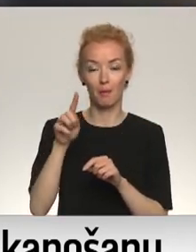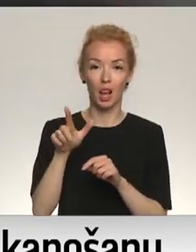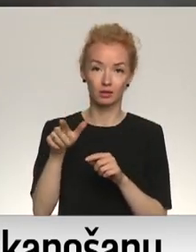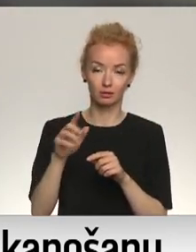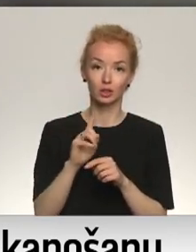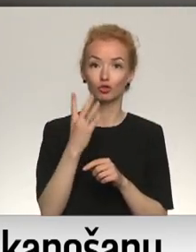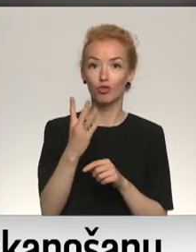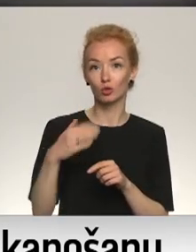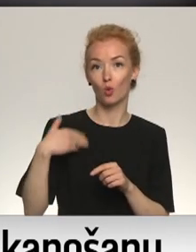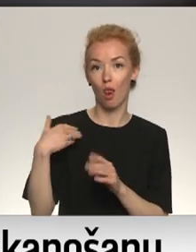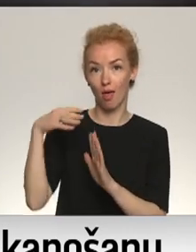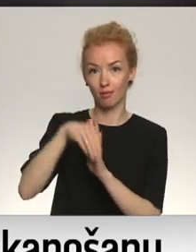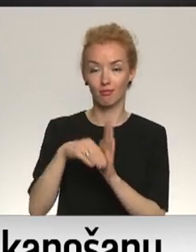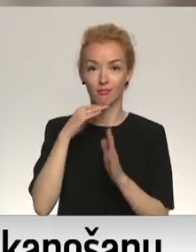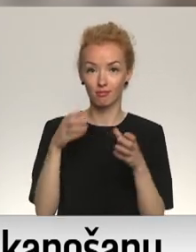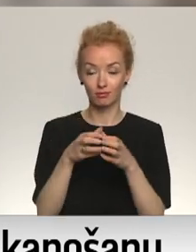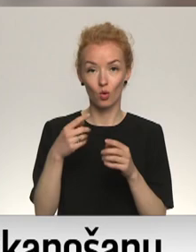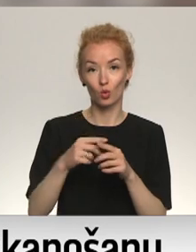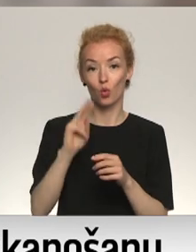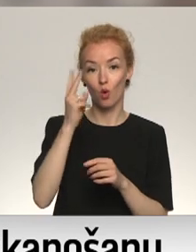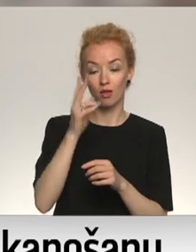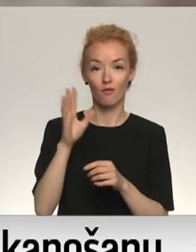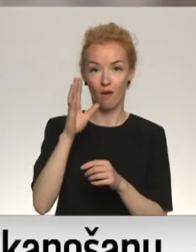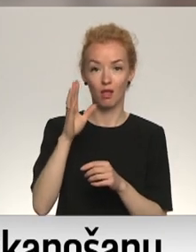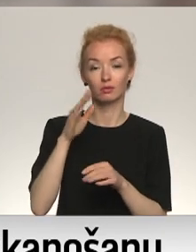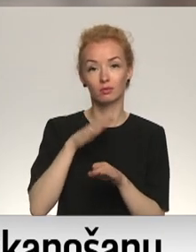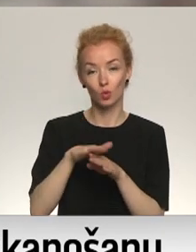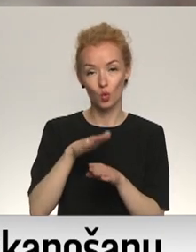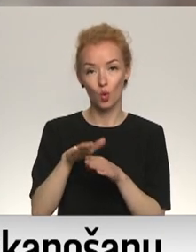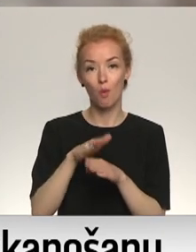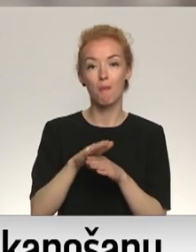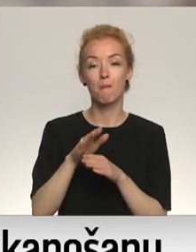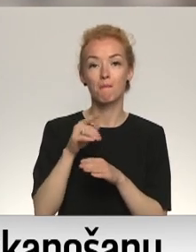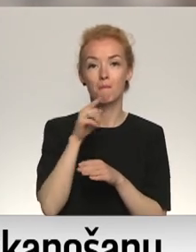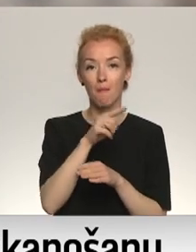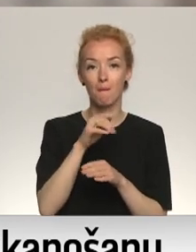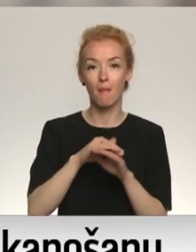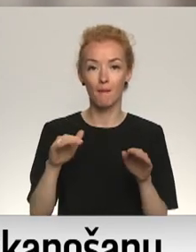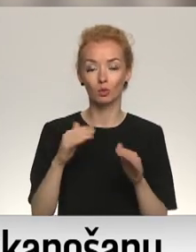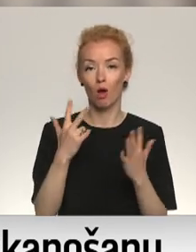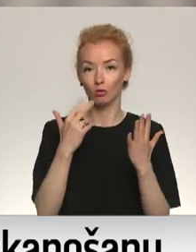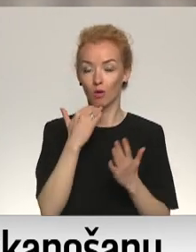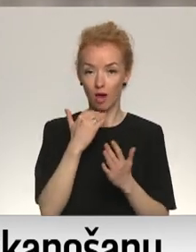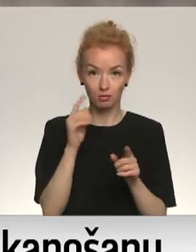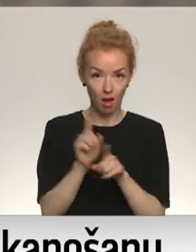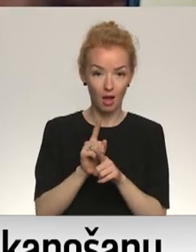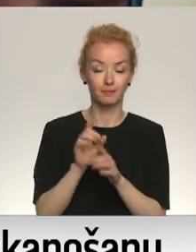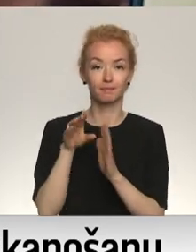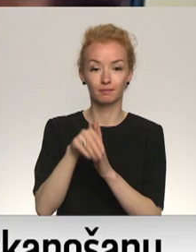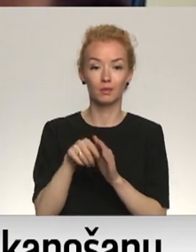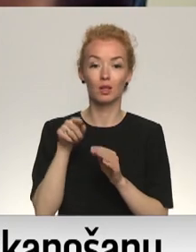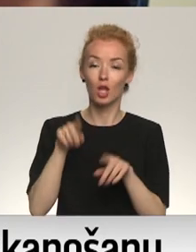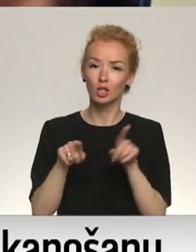4 ukraiņu bērni. Rīgas valsts otrajā gimnāzijā, Tukuma, Ernesta Birznieku upīšu pamatskolas 8. Klasē. To atskaņoja